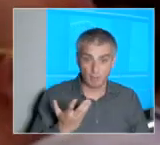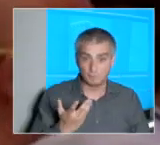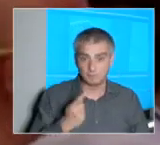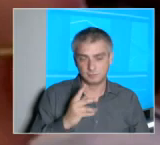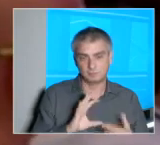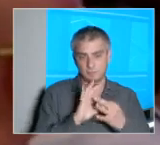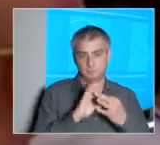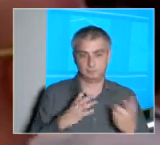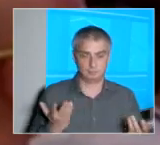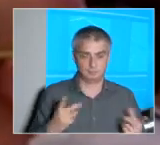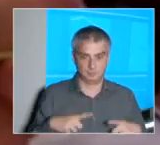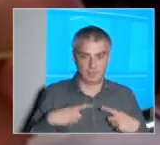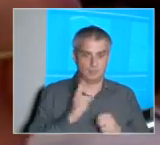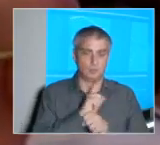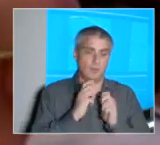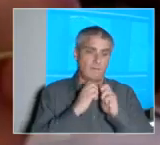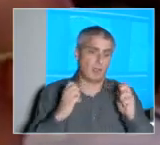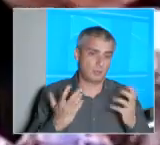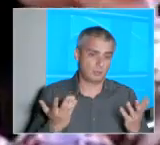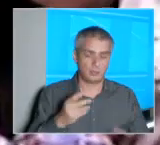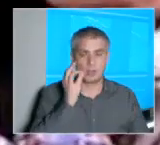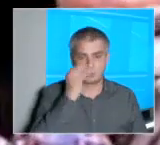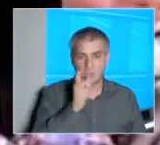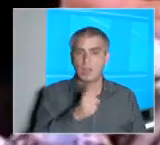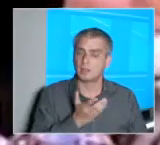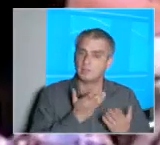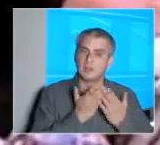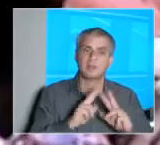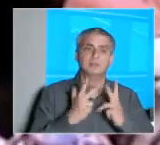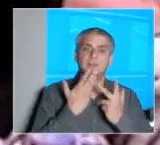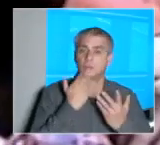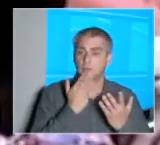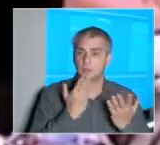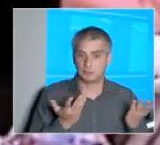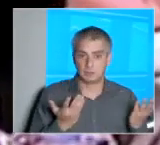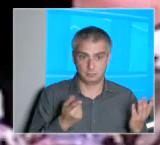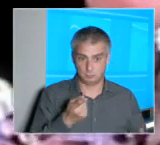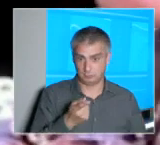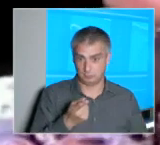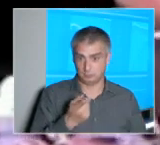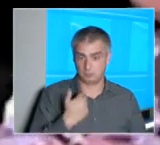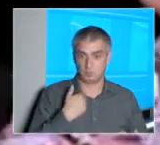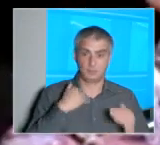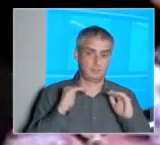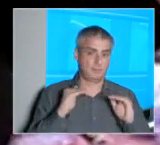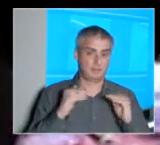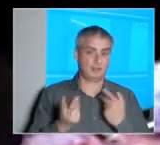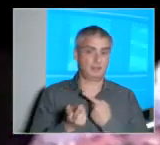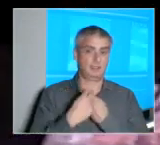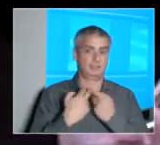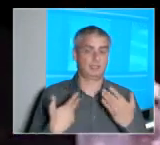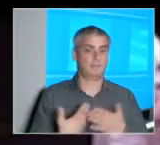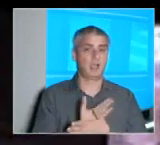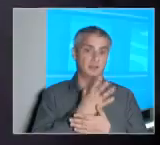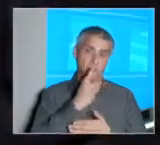גם נצמדים לזה וחיים מזה תקופה לא מבוטלת. אהוד ברק הוא אדם שתרם לציבורות בישראל, ואתה יודע, אני מברך על כניסתו חזרה